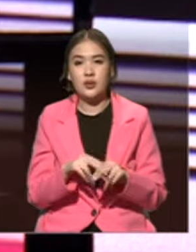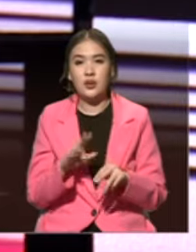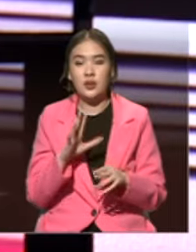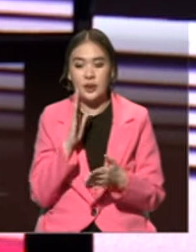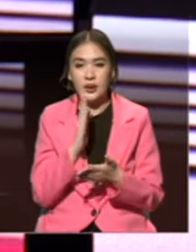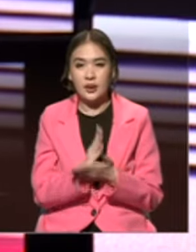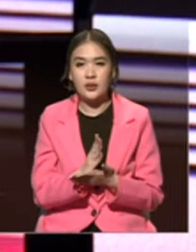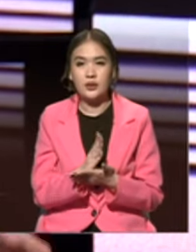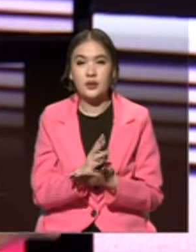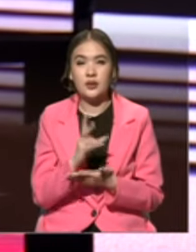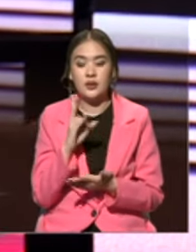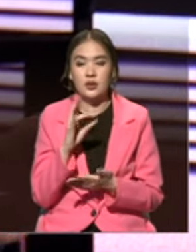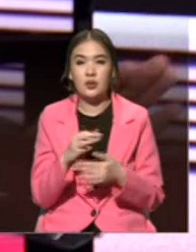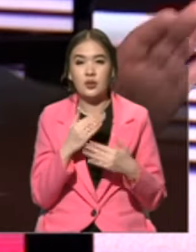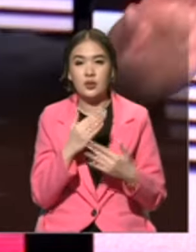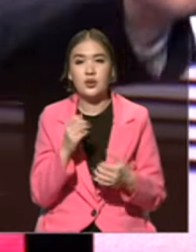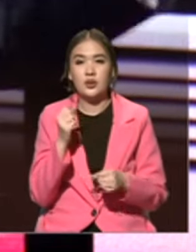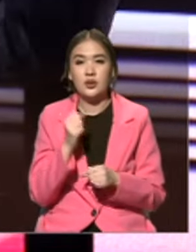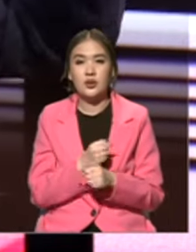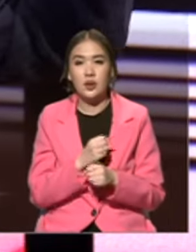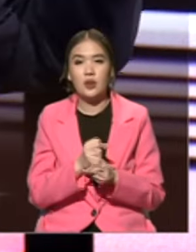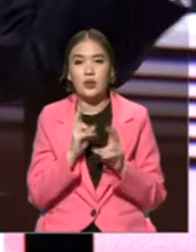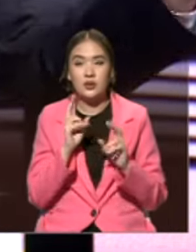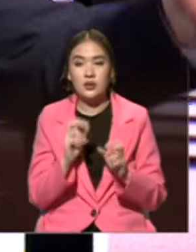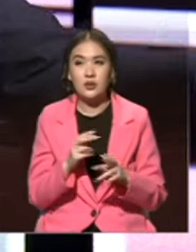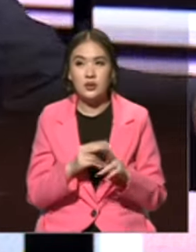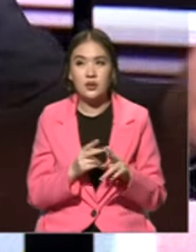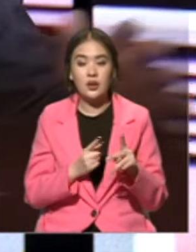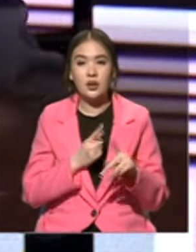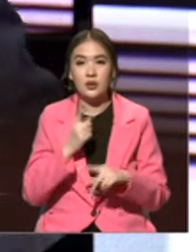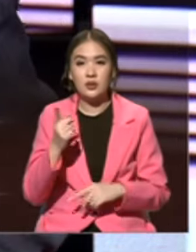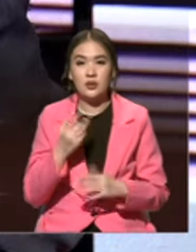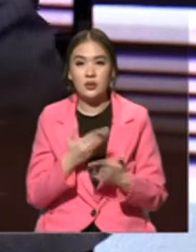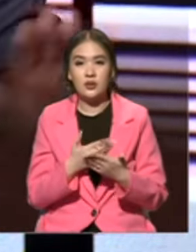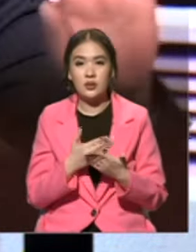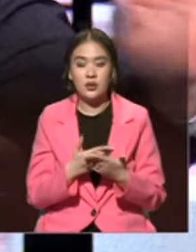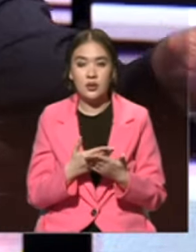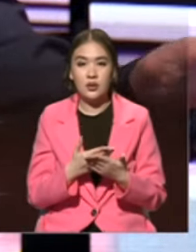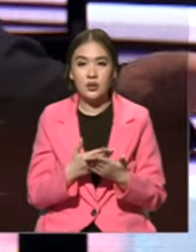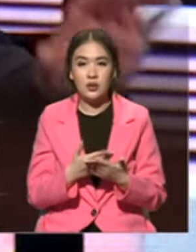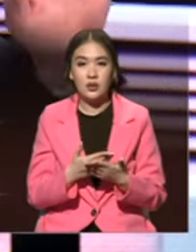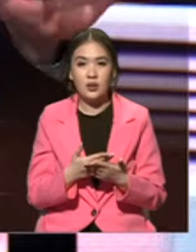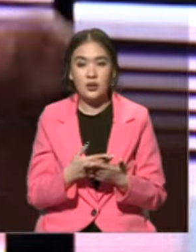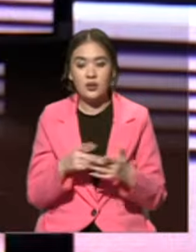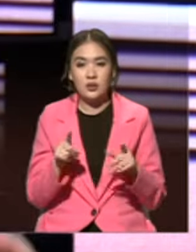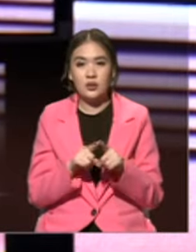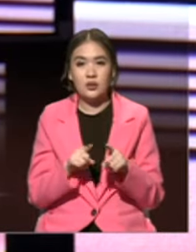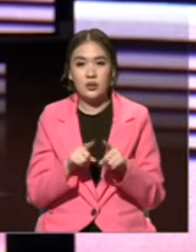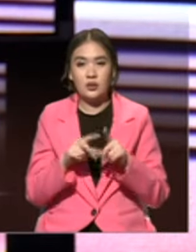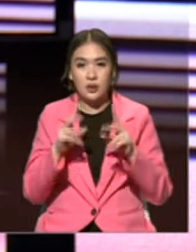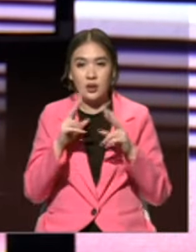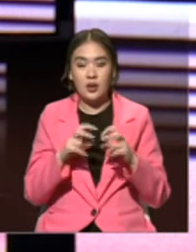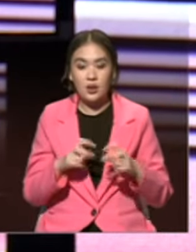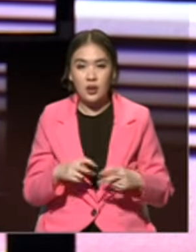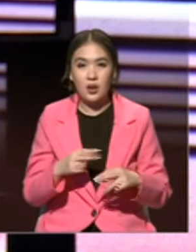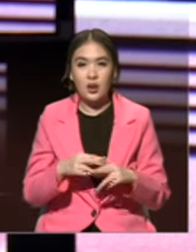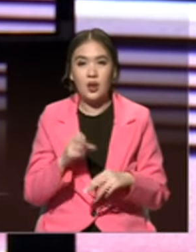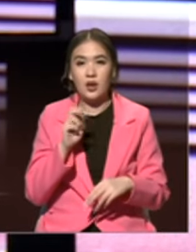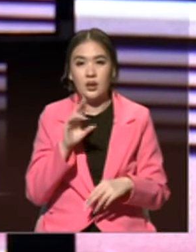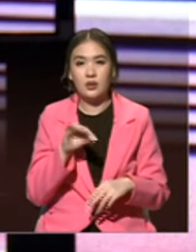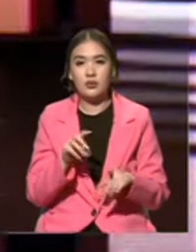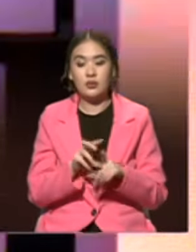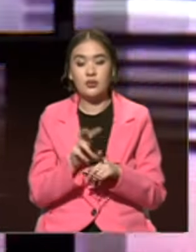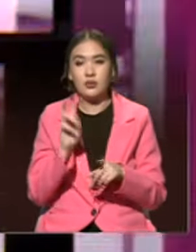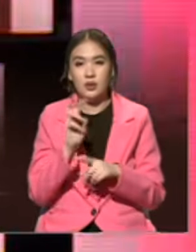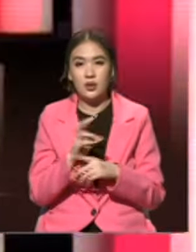бар. Олардың тәсілі қалай? Бараттан сай жаққа барып алады, көм кетеді. Көмбейді егесе, тастап кетеді. Сосын әкімдер бар, оны